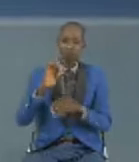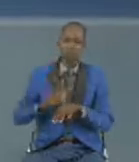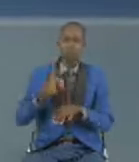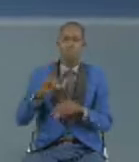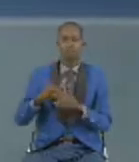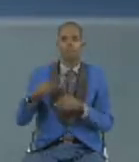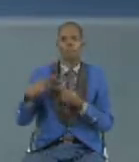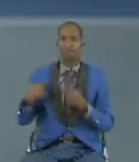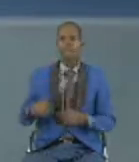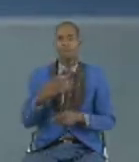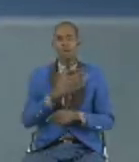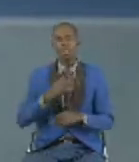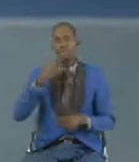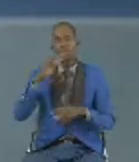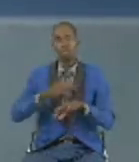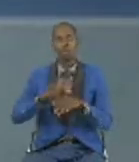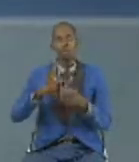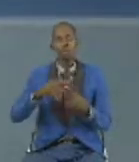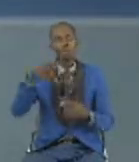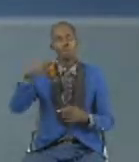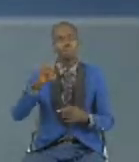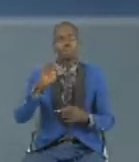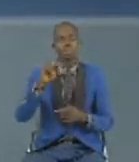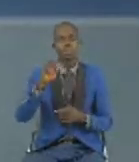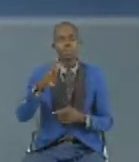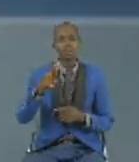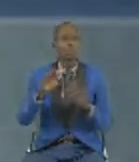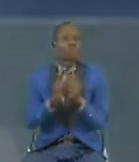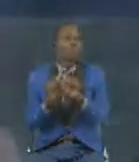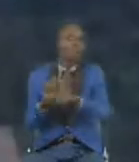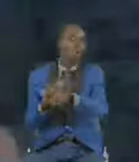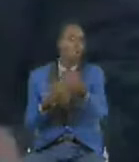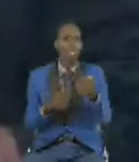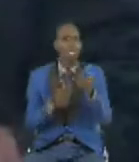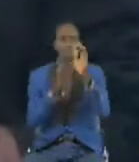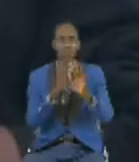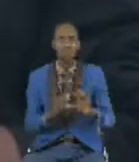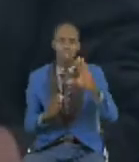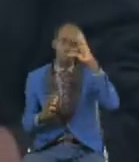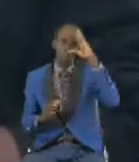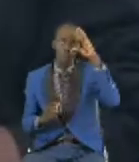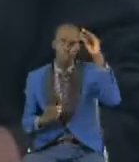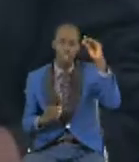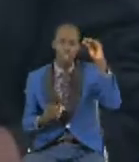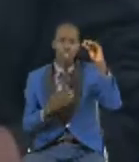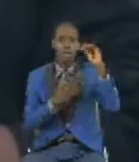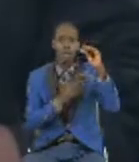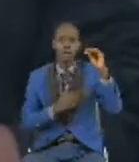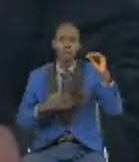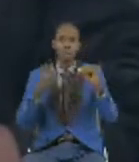ils dirent à Pierre et aux autres apôtres: hommes frères, que